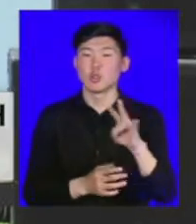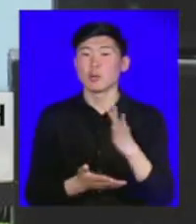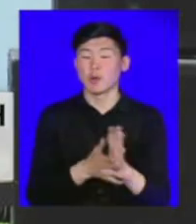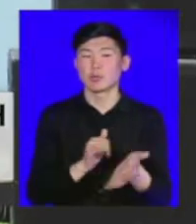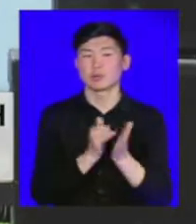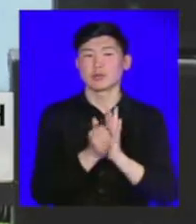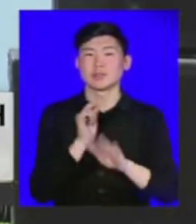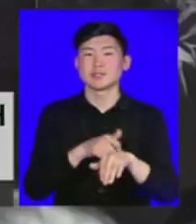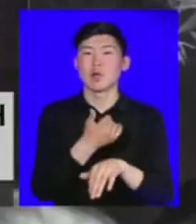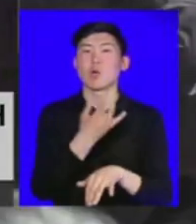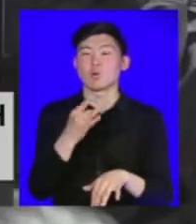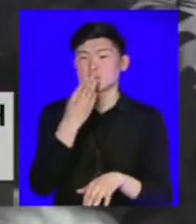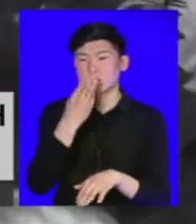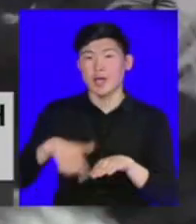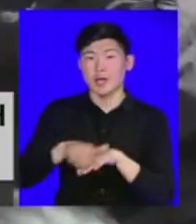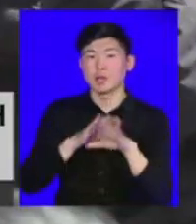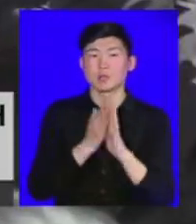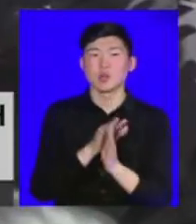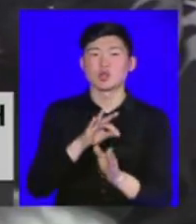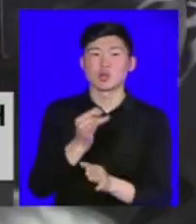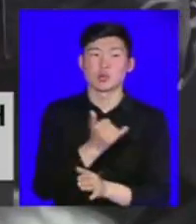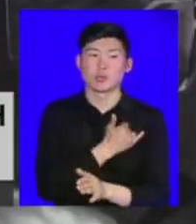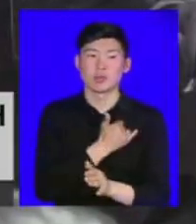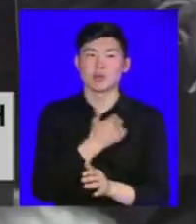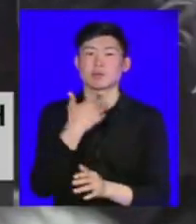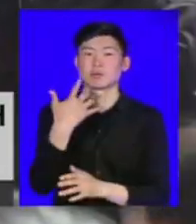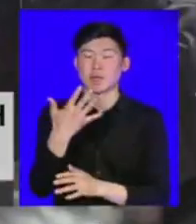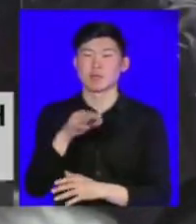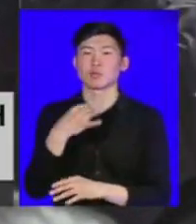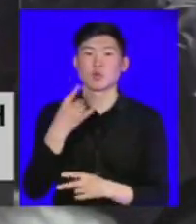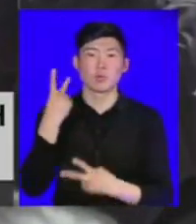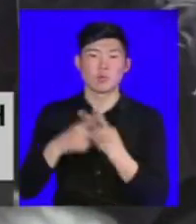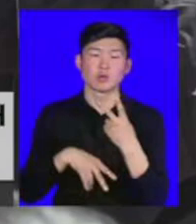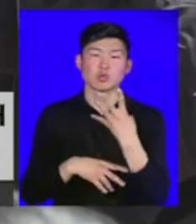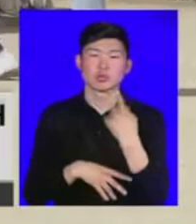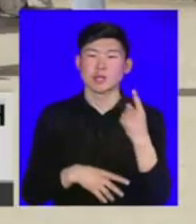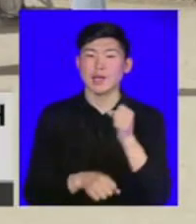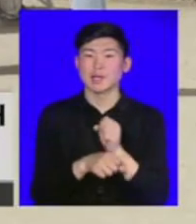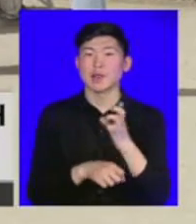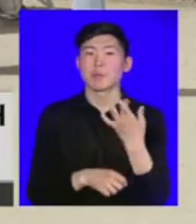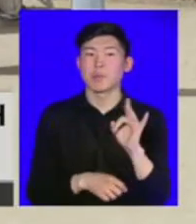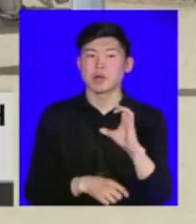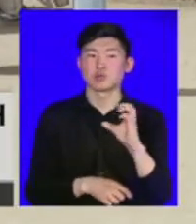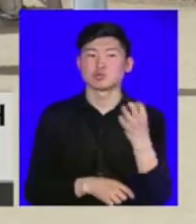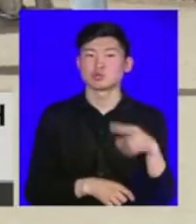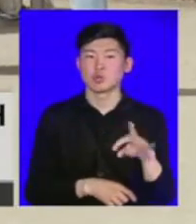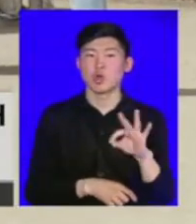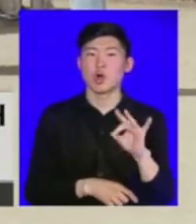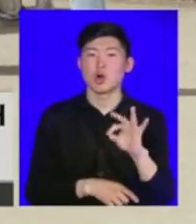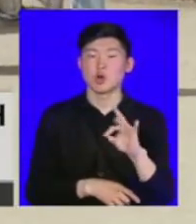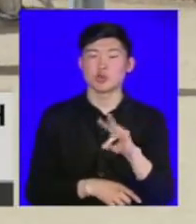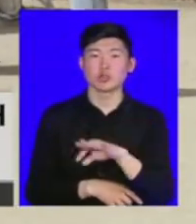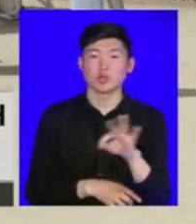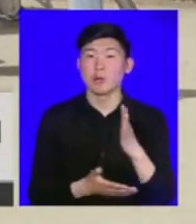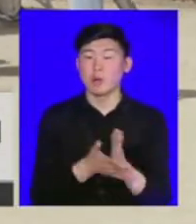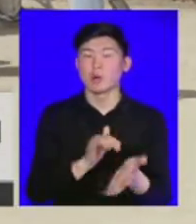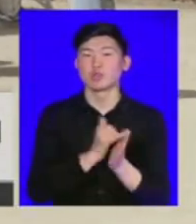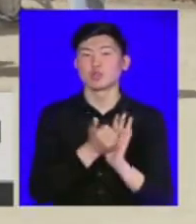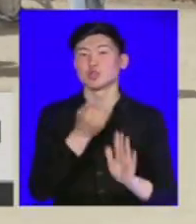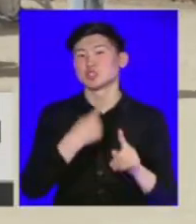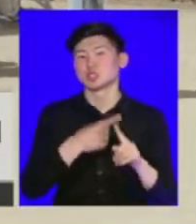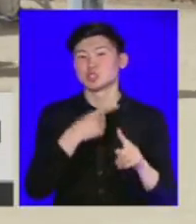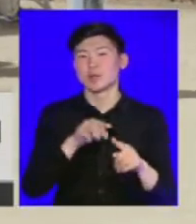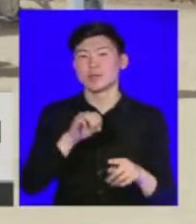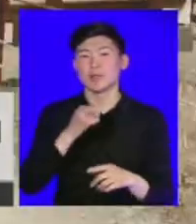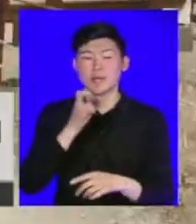уур орчны шинжилгээний газарт төрийн захиргааны 5, төрийн үйлчилгээний 41 ажлын байрны сул оронтой байгаа юм. За ялангуяа хөдөө орон нутагт